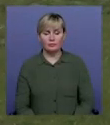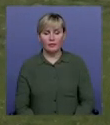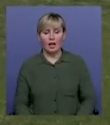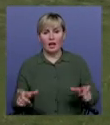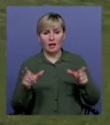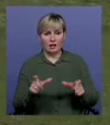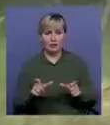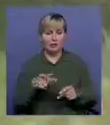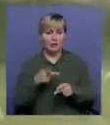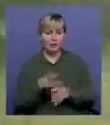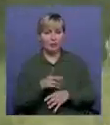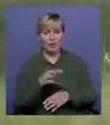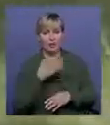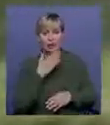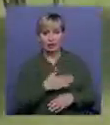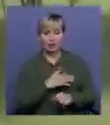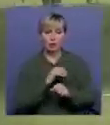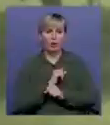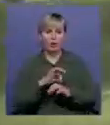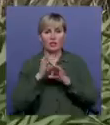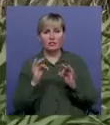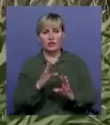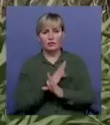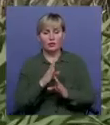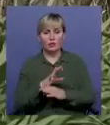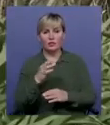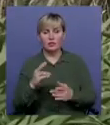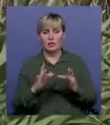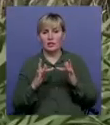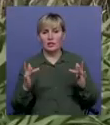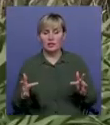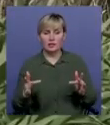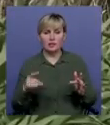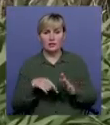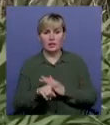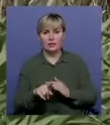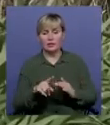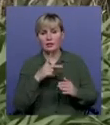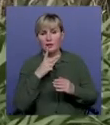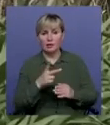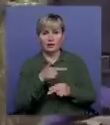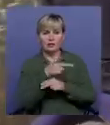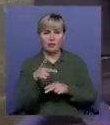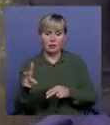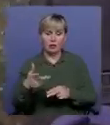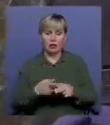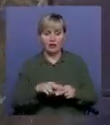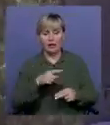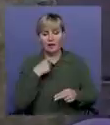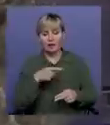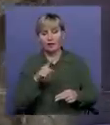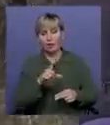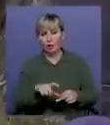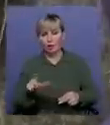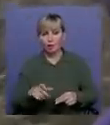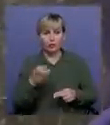Карантин не стал помехой для любителей отдыха на свежем воздухе. Социальные сети буквально пестрят фотографиями и видео с маевок. Это говорит о том, что люди